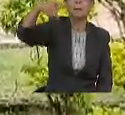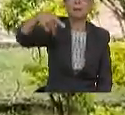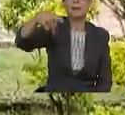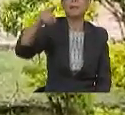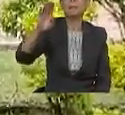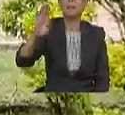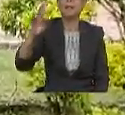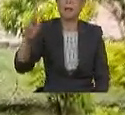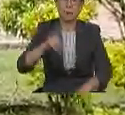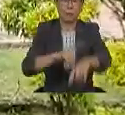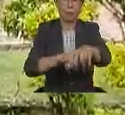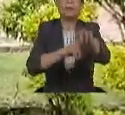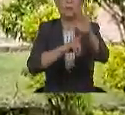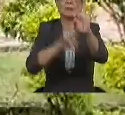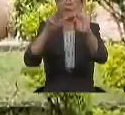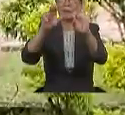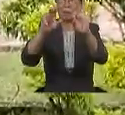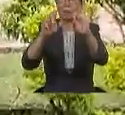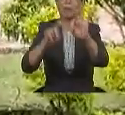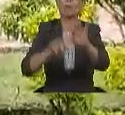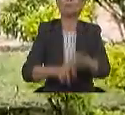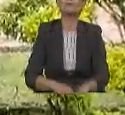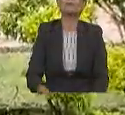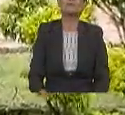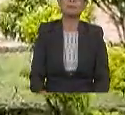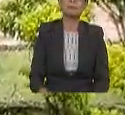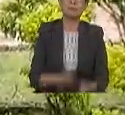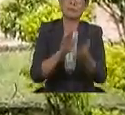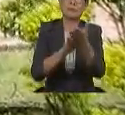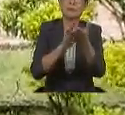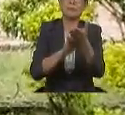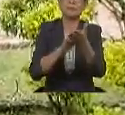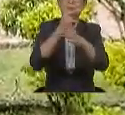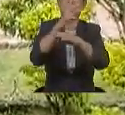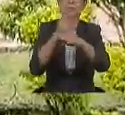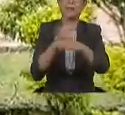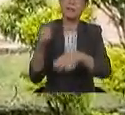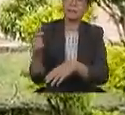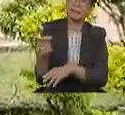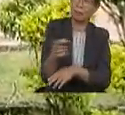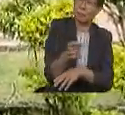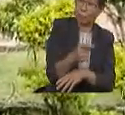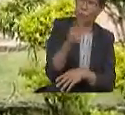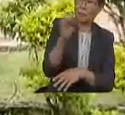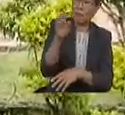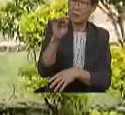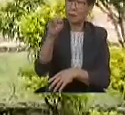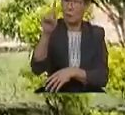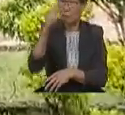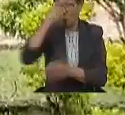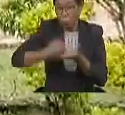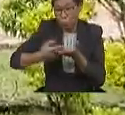kira-kira 9 30 menit pagi di sekolah Kemang semoga dan untuk perincian juga